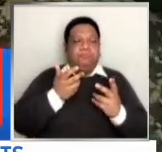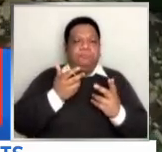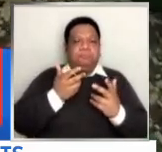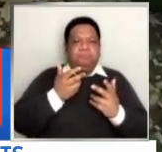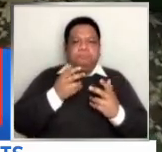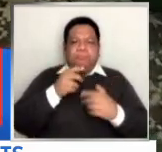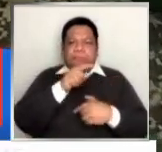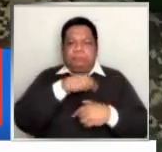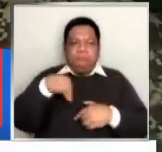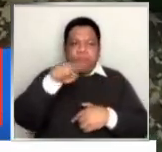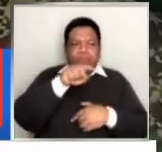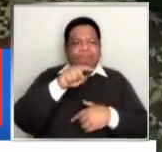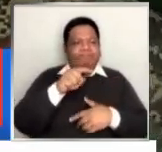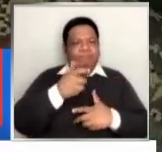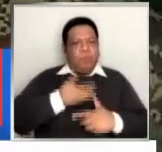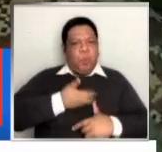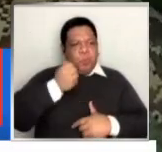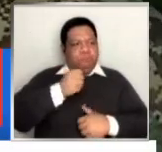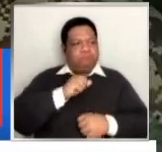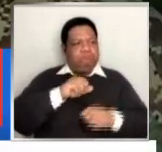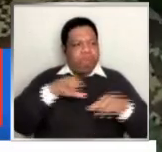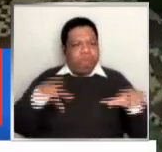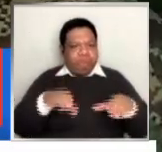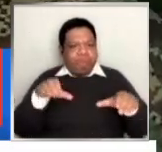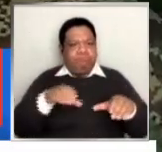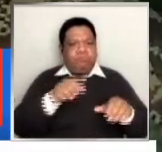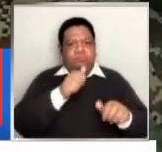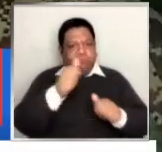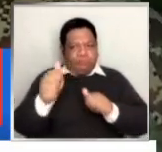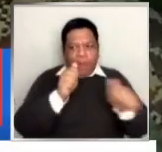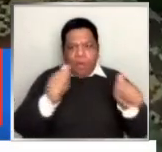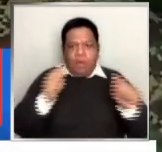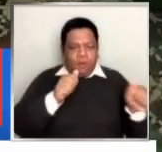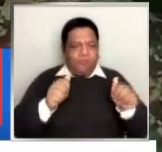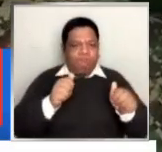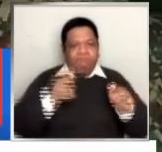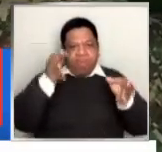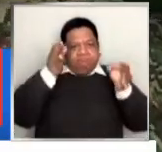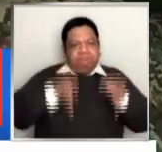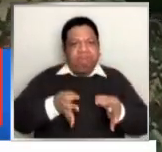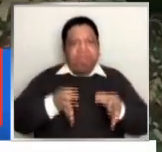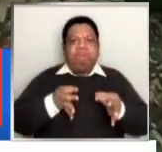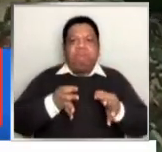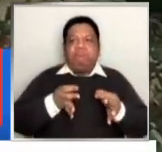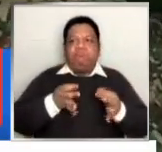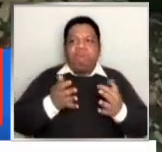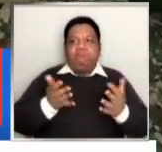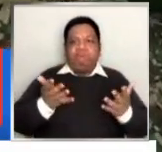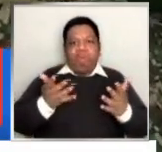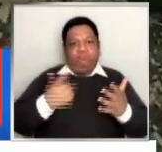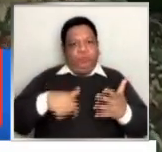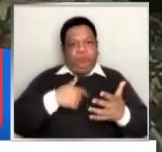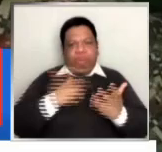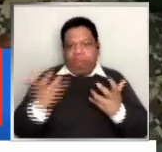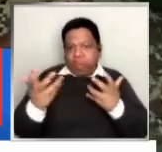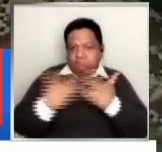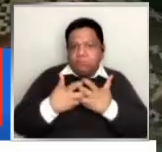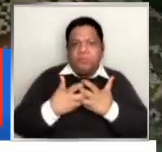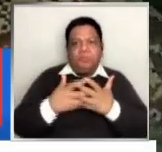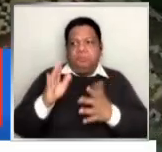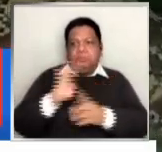consolidated effort na sila-sila, mag-ano na tayo, magtulungan tayo, pati yung barangay